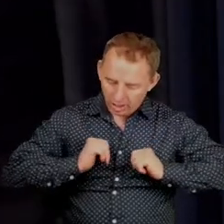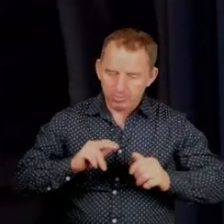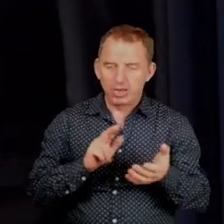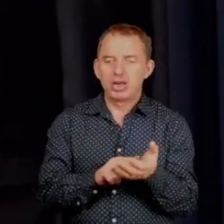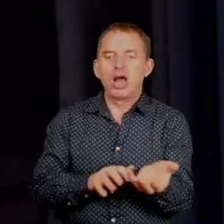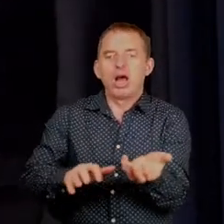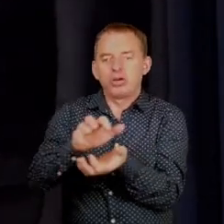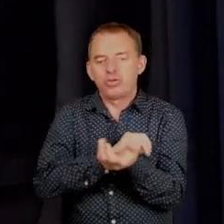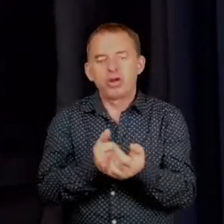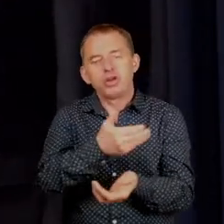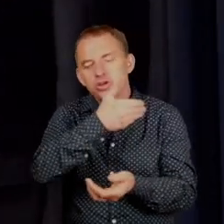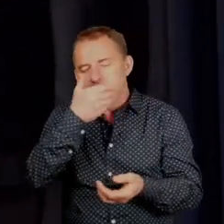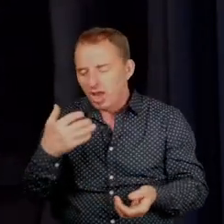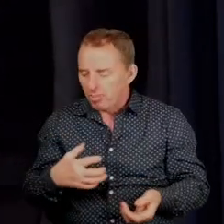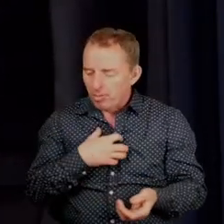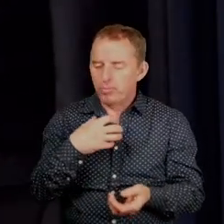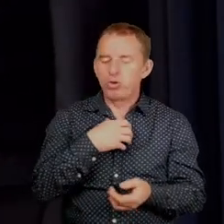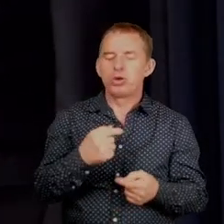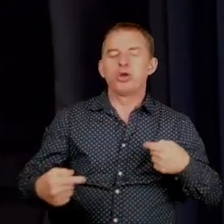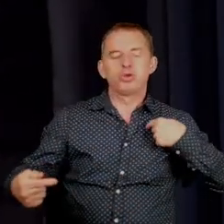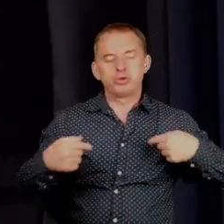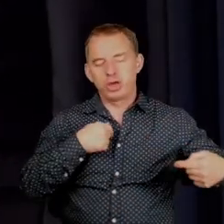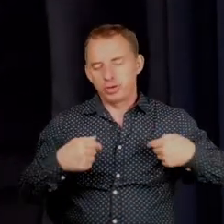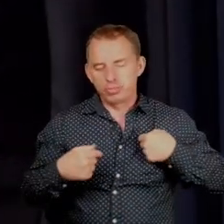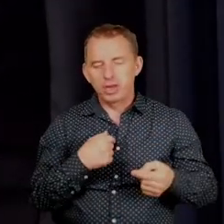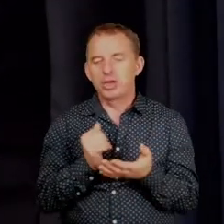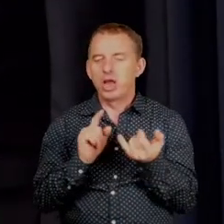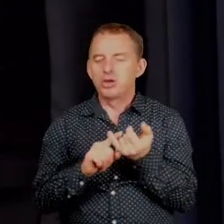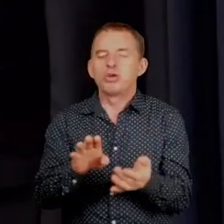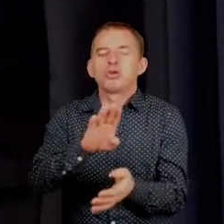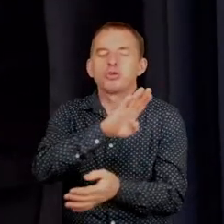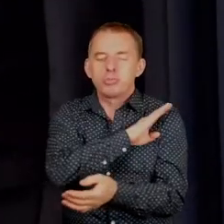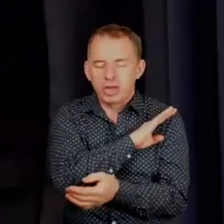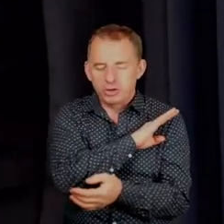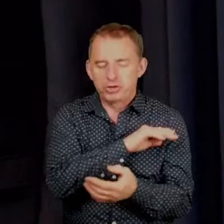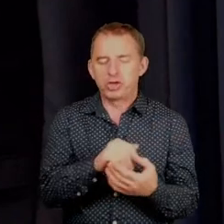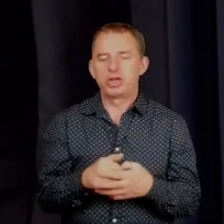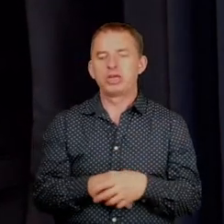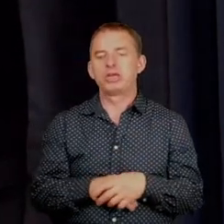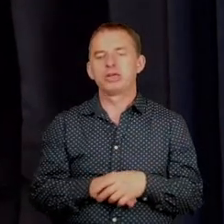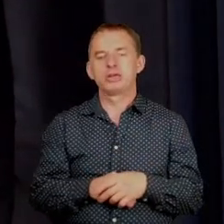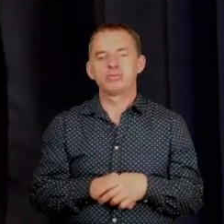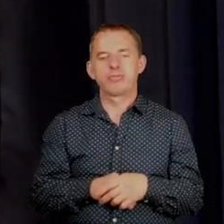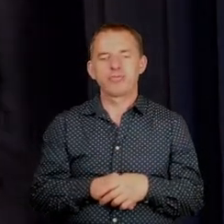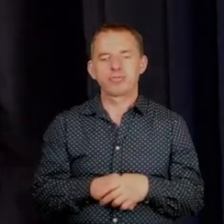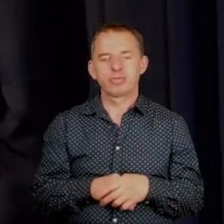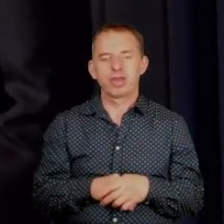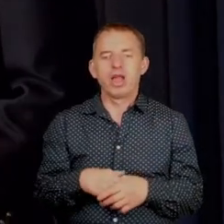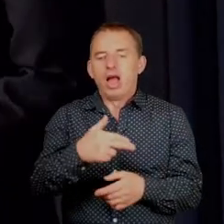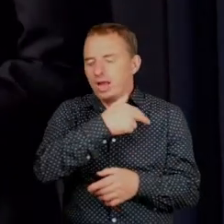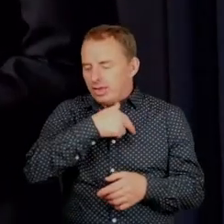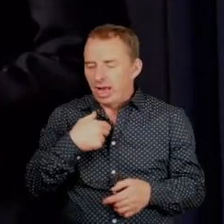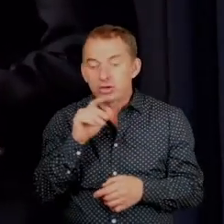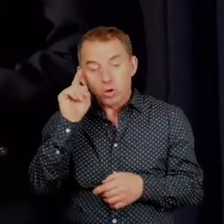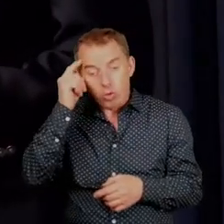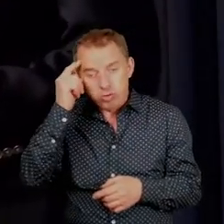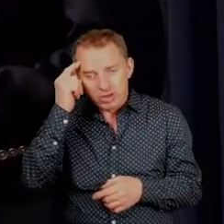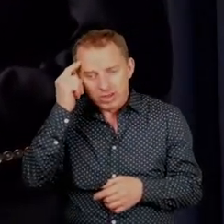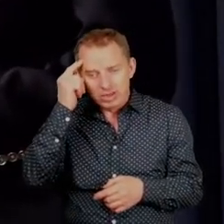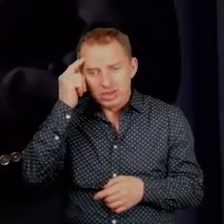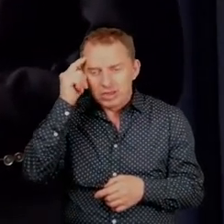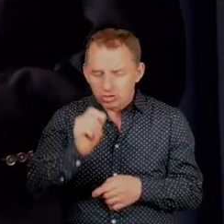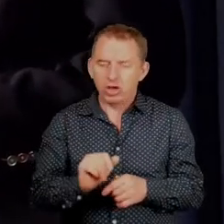którym nie ma bólu, cierpienia i śmierci. And our minds are closer to heaven than they are to earth. I nasze umysły są de